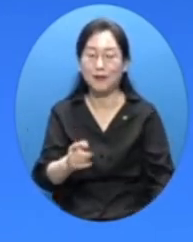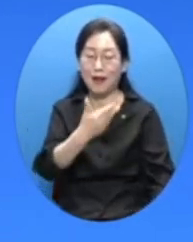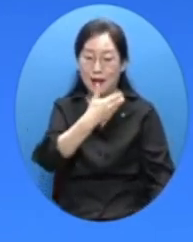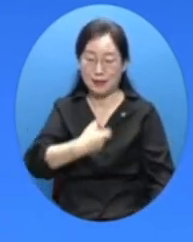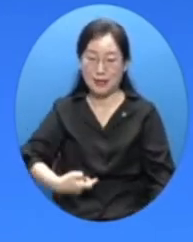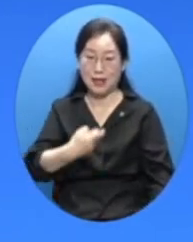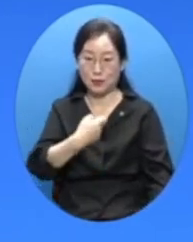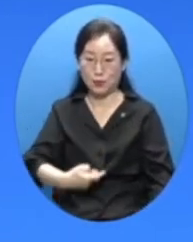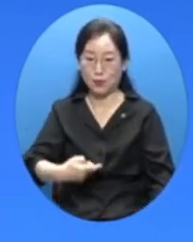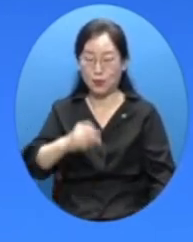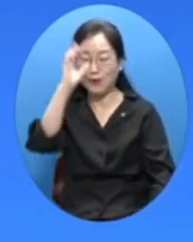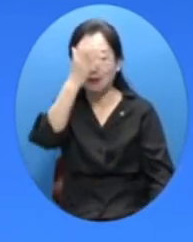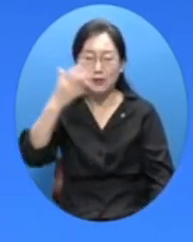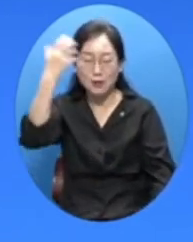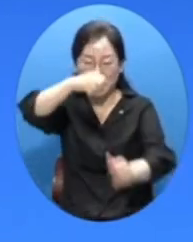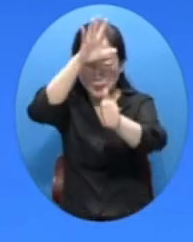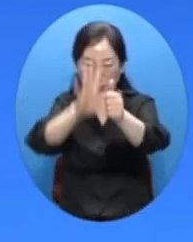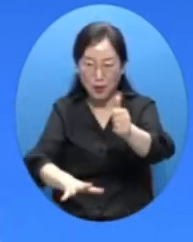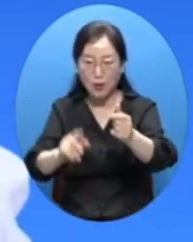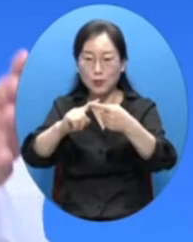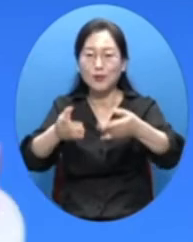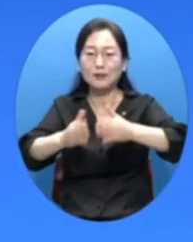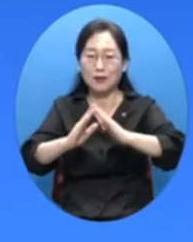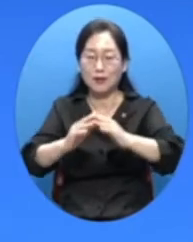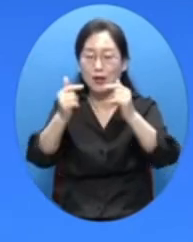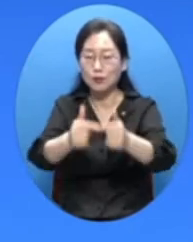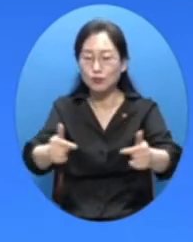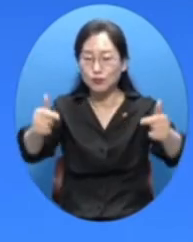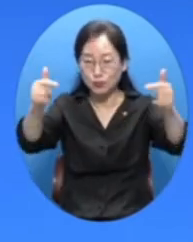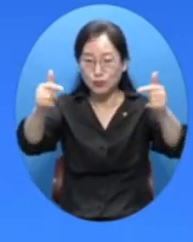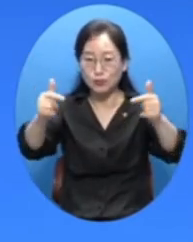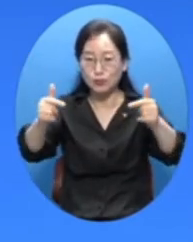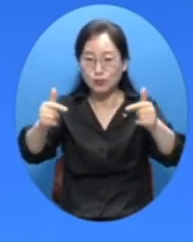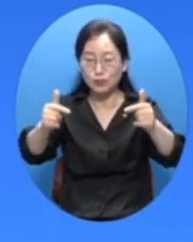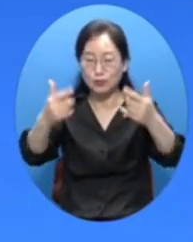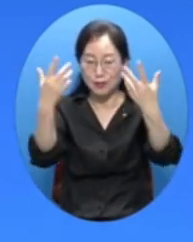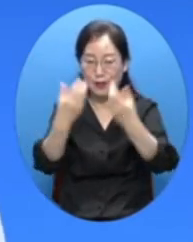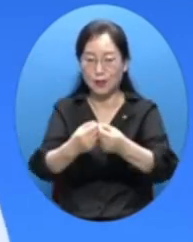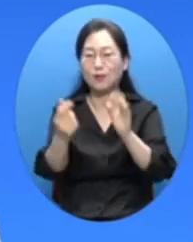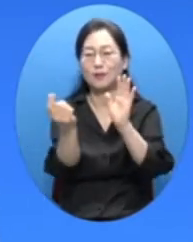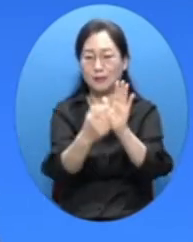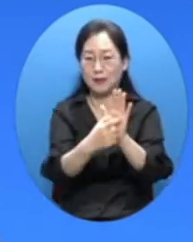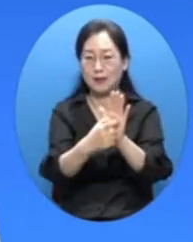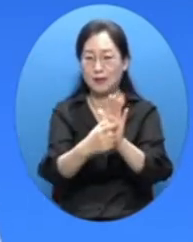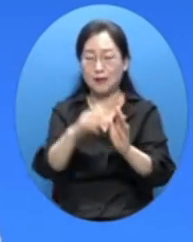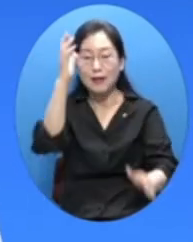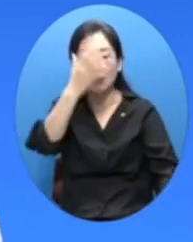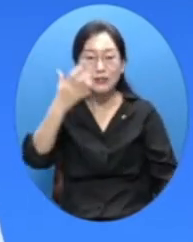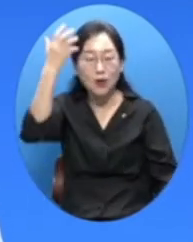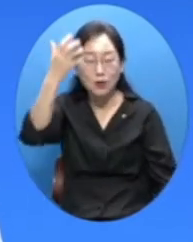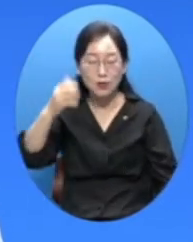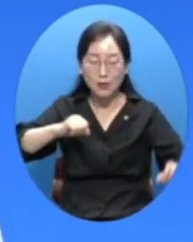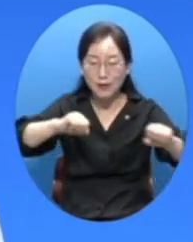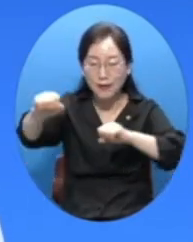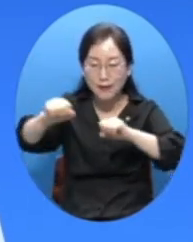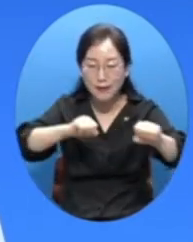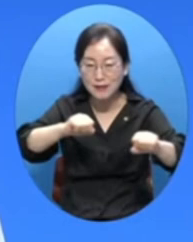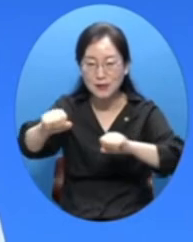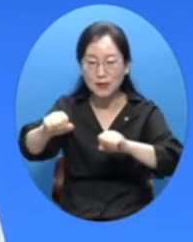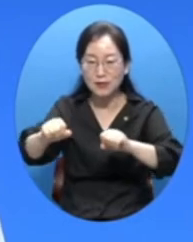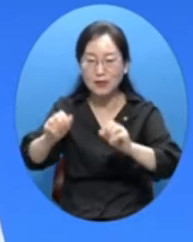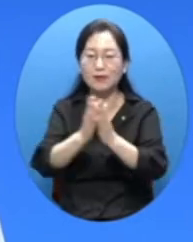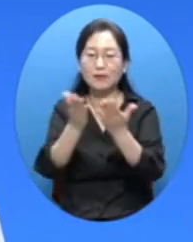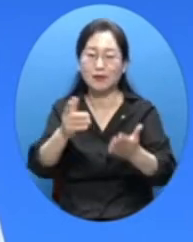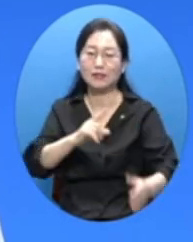사도들에게 성령이 임해서 교회가 탄생되고 교회가 부흥한 것을 기록한 책입니다. 그래서 성령행전이라고도 부릅니다.